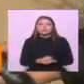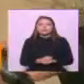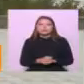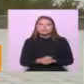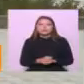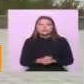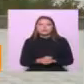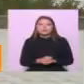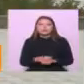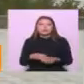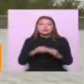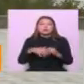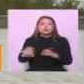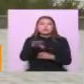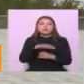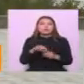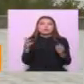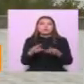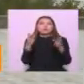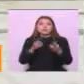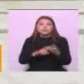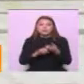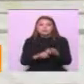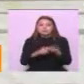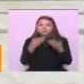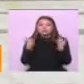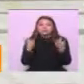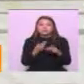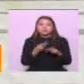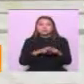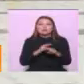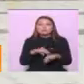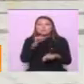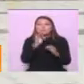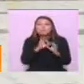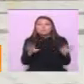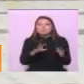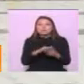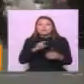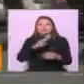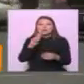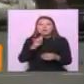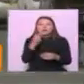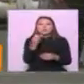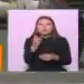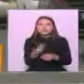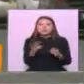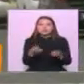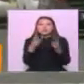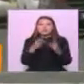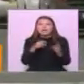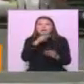камыши на территории области пожаров зарегистрировано не было причиной запаха стало возгорание камышей очаг территории Астраханской